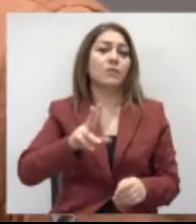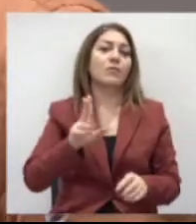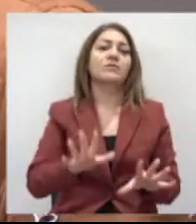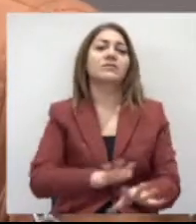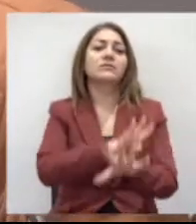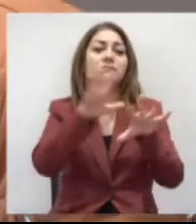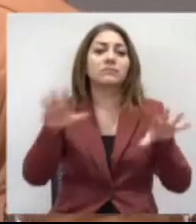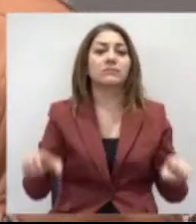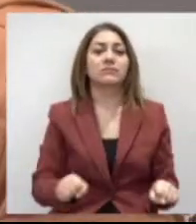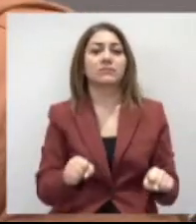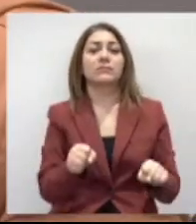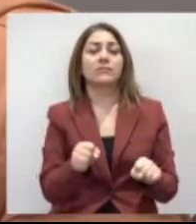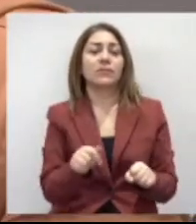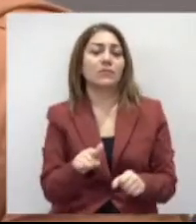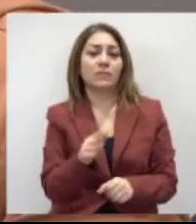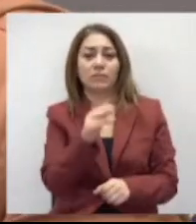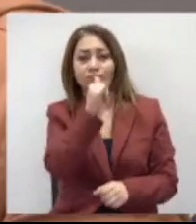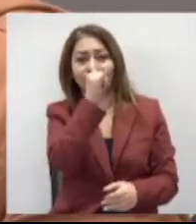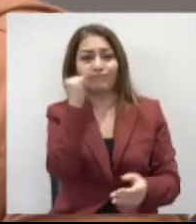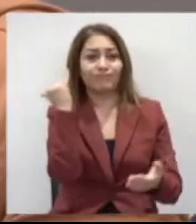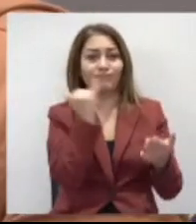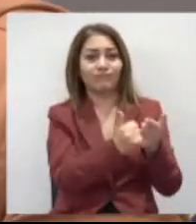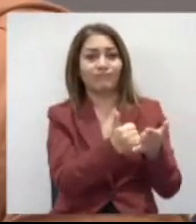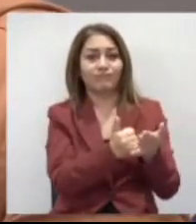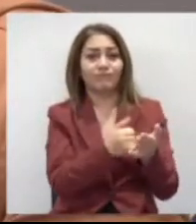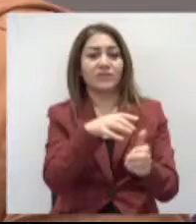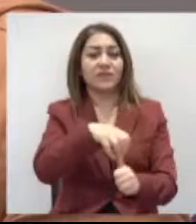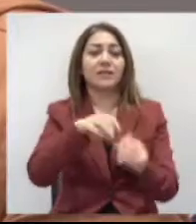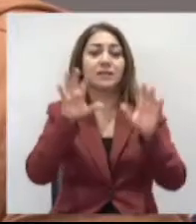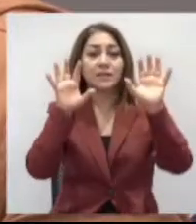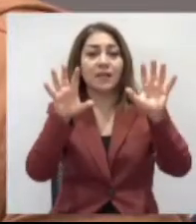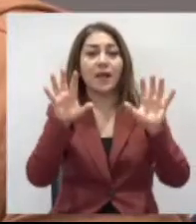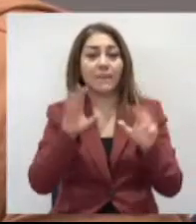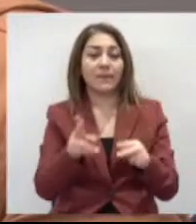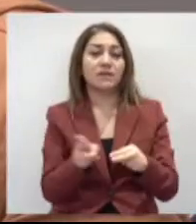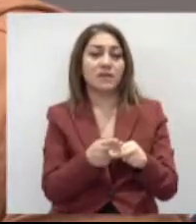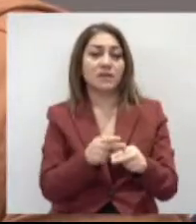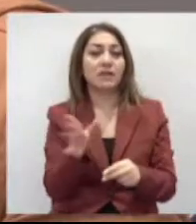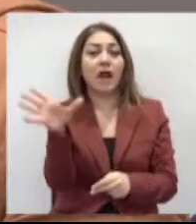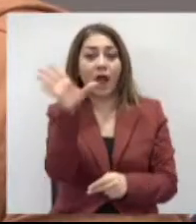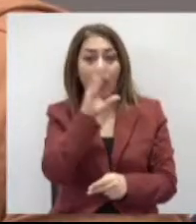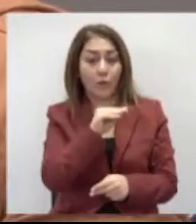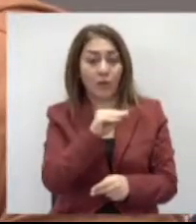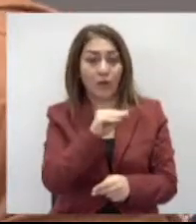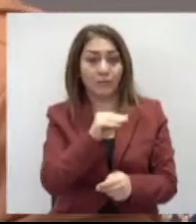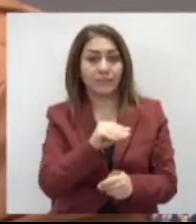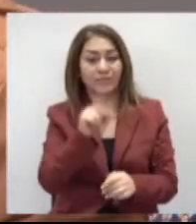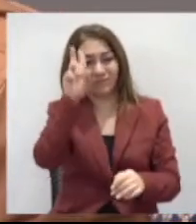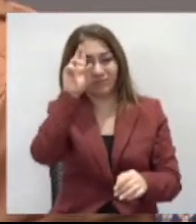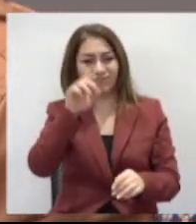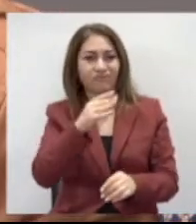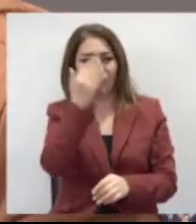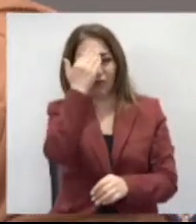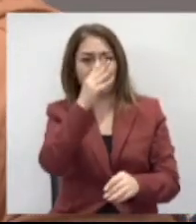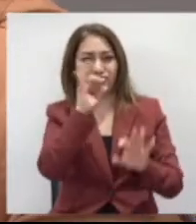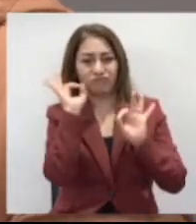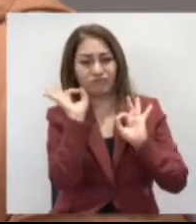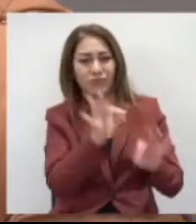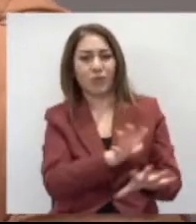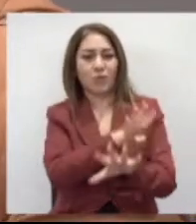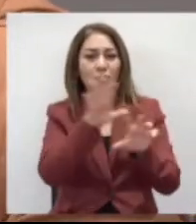զավթումը կամ զավթման ուղղված գործողությունները, հա, սահմանադրական ուրեմն ունենա կանխարգելիչ կամ երաշխավորված կամ հստակ ինչ-որ